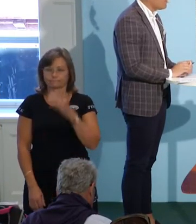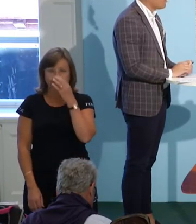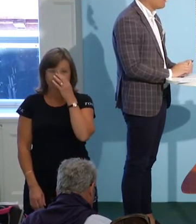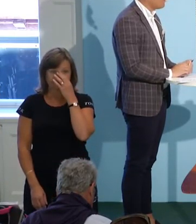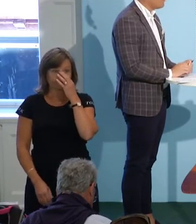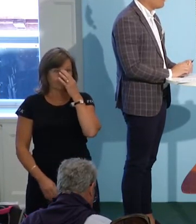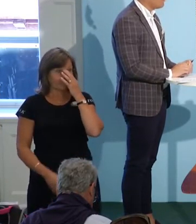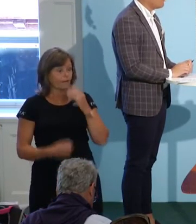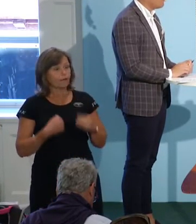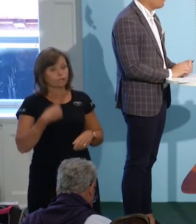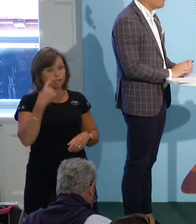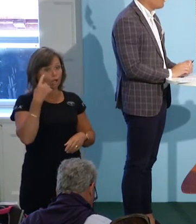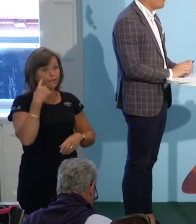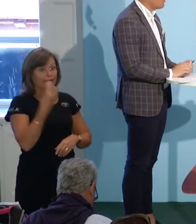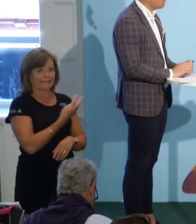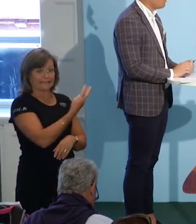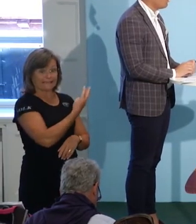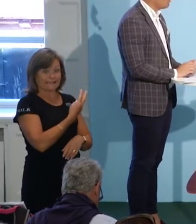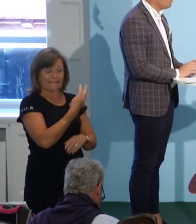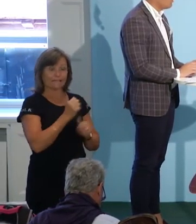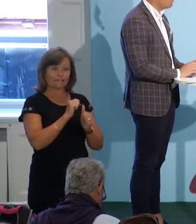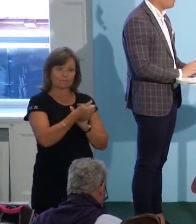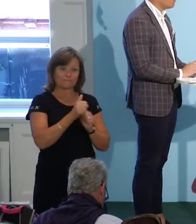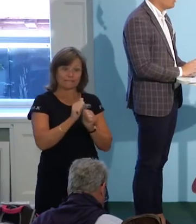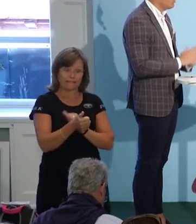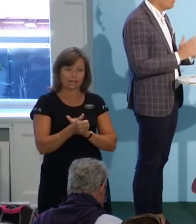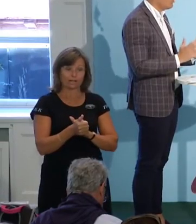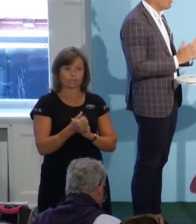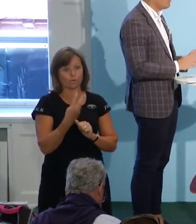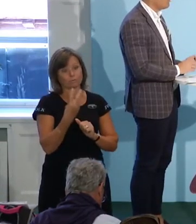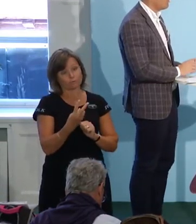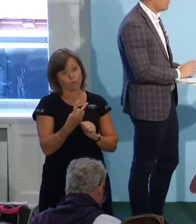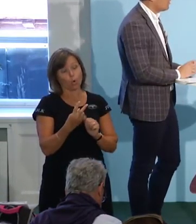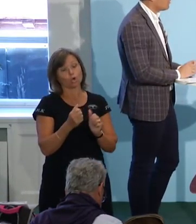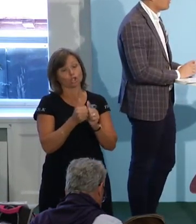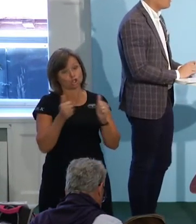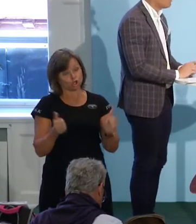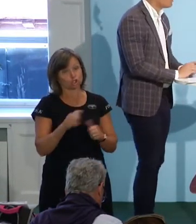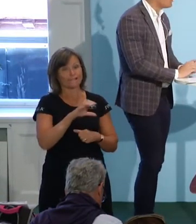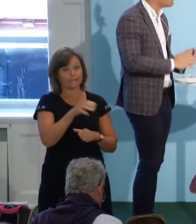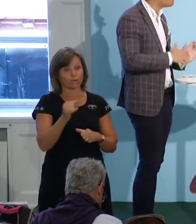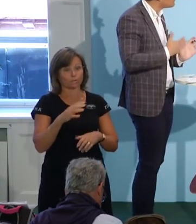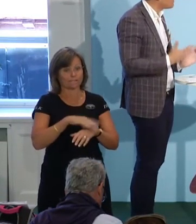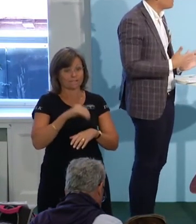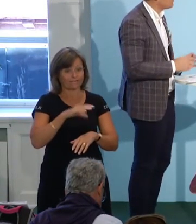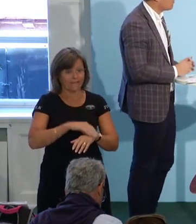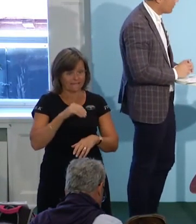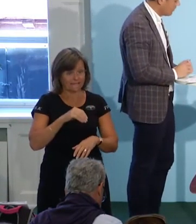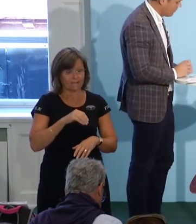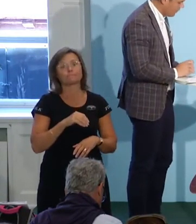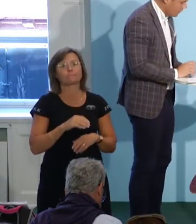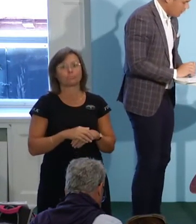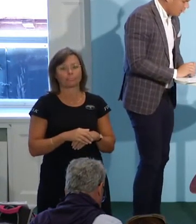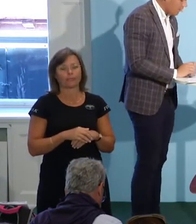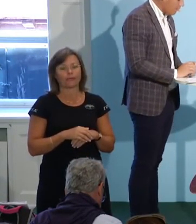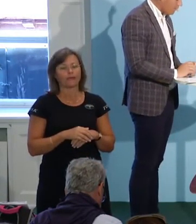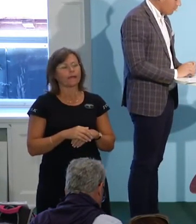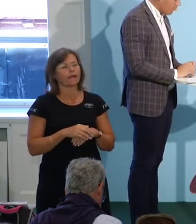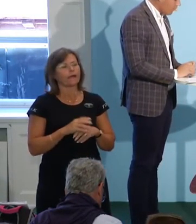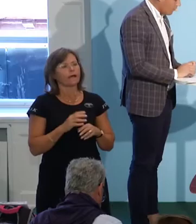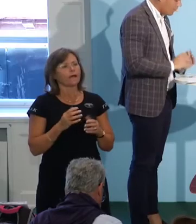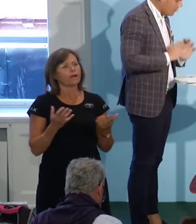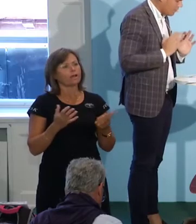Jag tänker att ni representerar ju de två största regionerna i Sverige, de som har region längst också. Jag